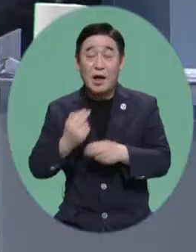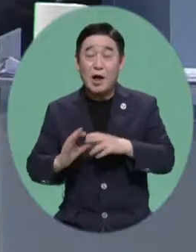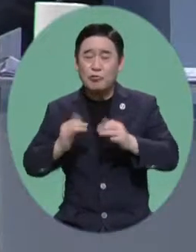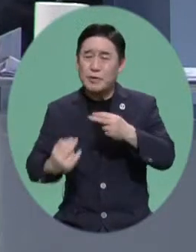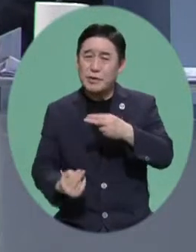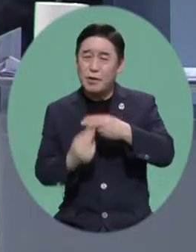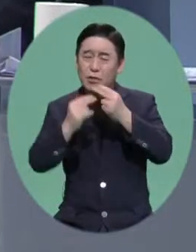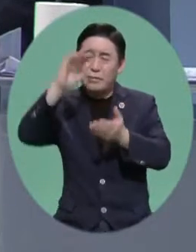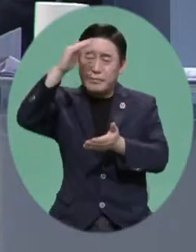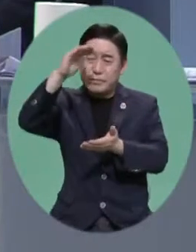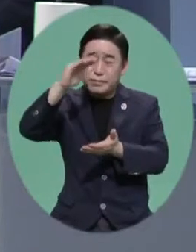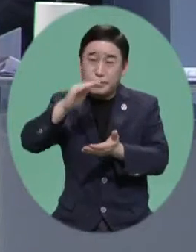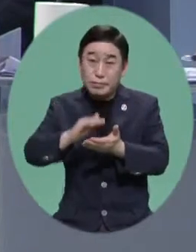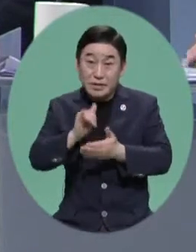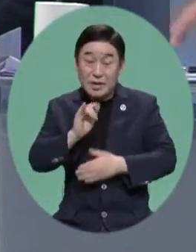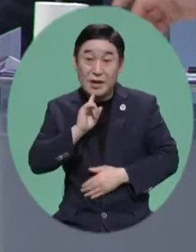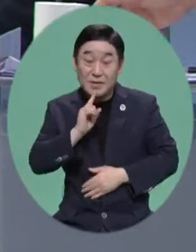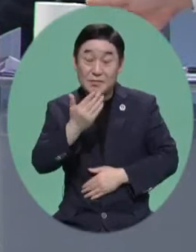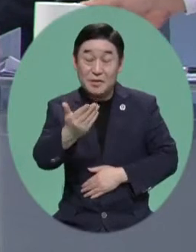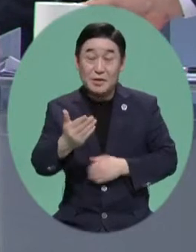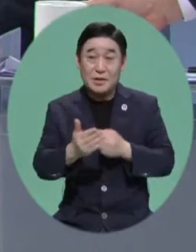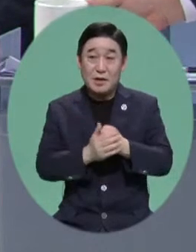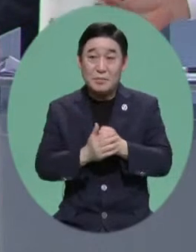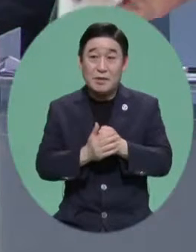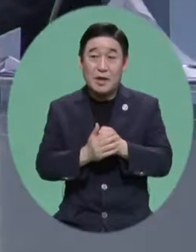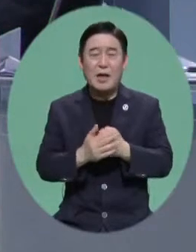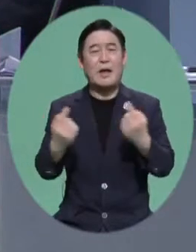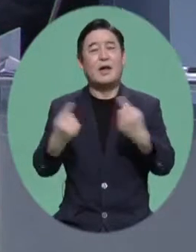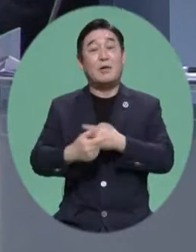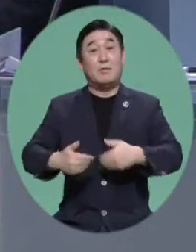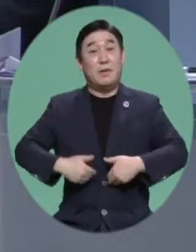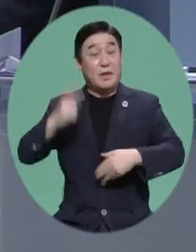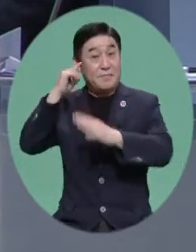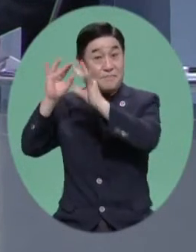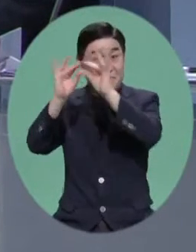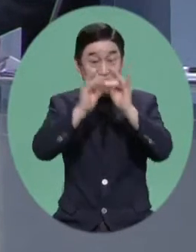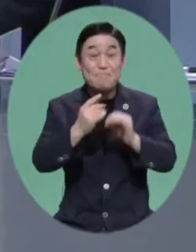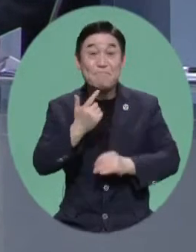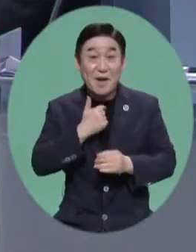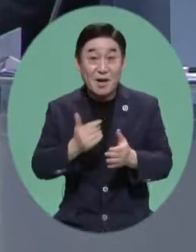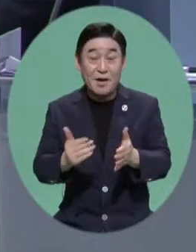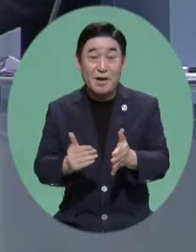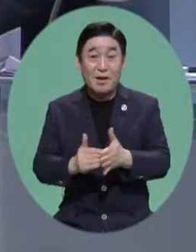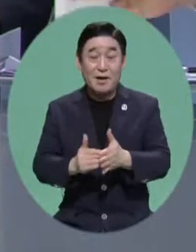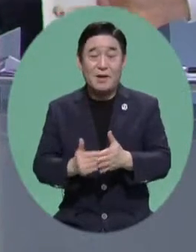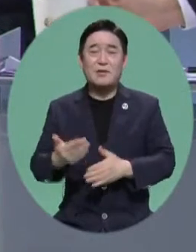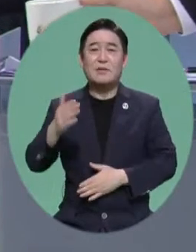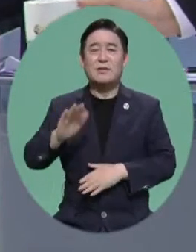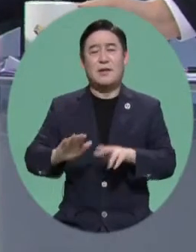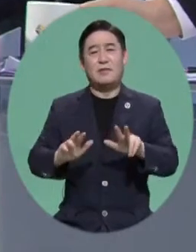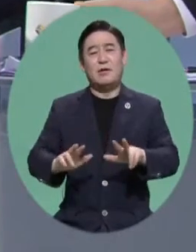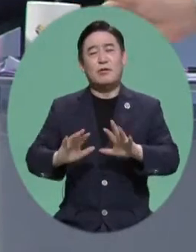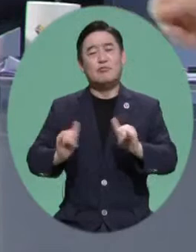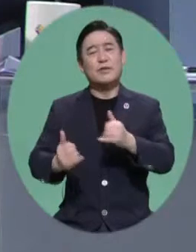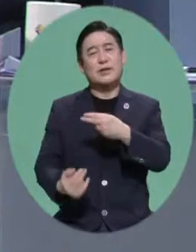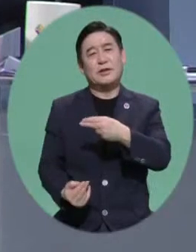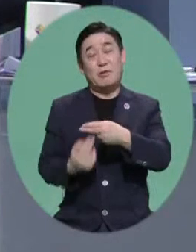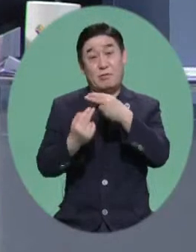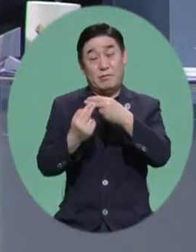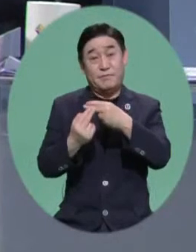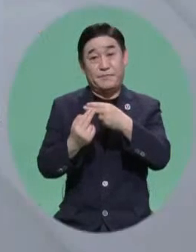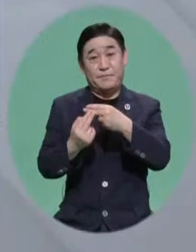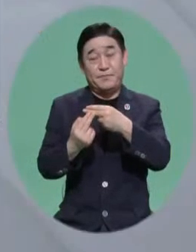토르 때 말씀드려서 다행히 모두들 개혁이 필요하다고 동의를 해 주신 바 있습니다 근데 이 국민연금